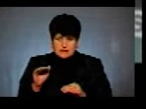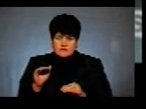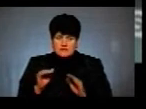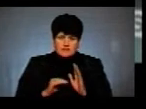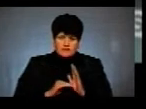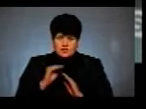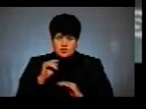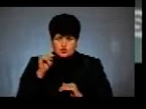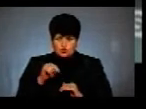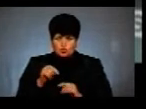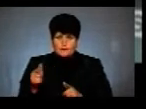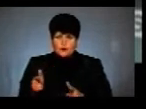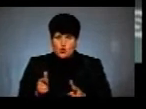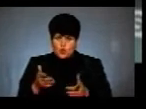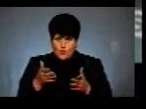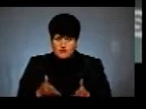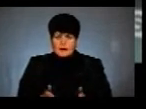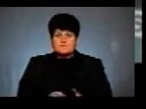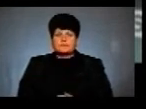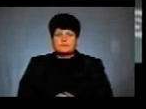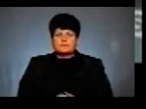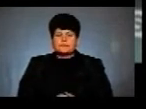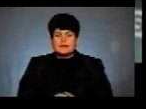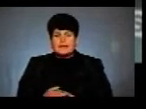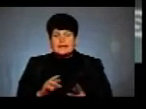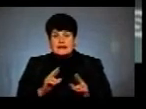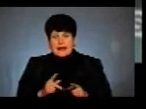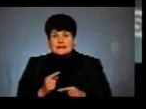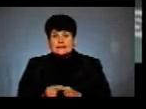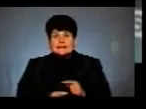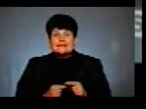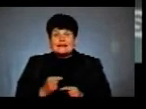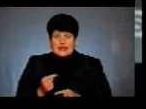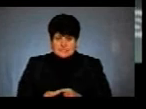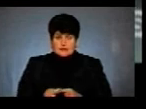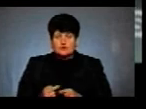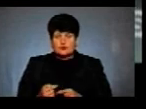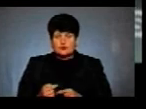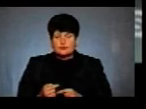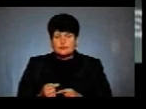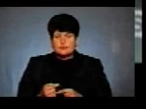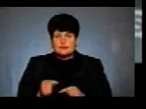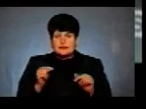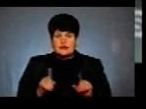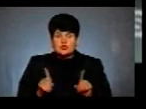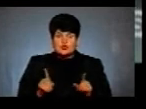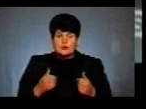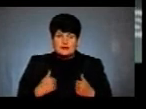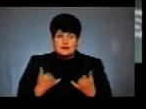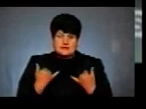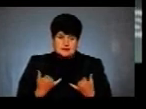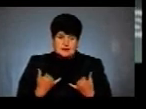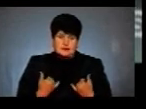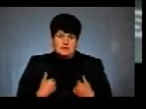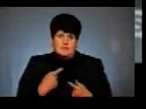вище тут підготовка. І як наслідок, ви знаєте, те, що мене зараз йде мова,